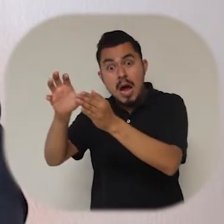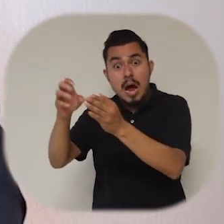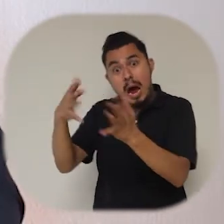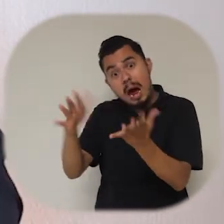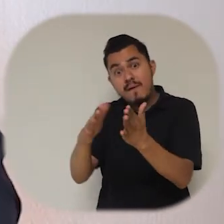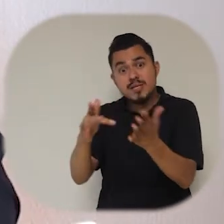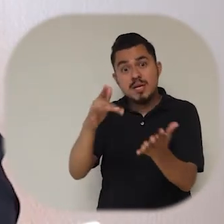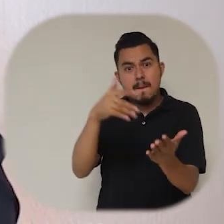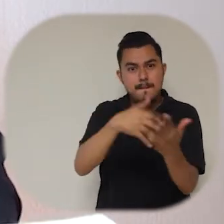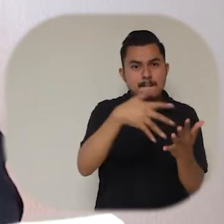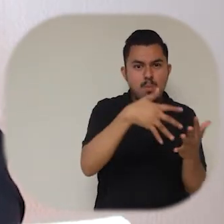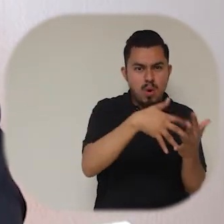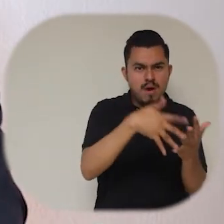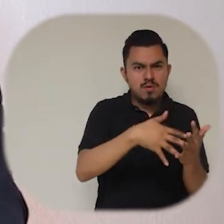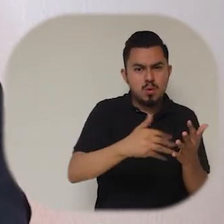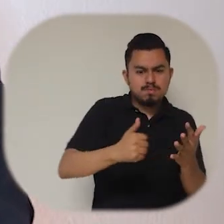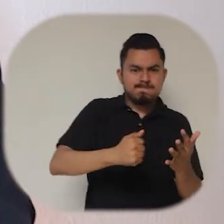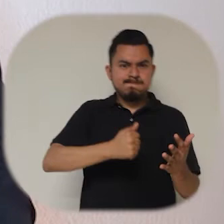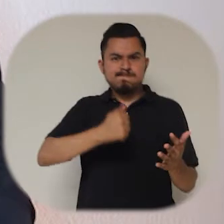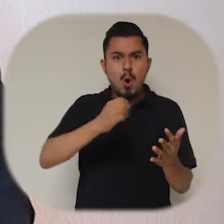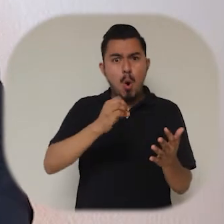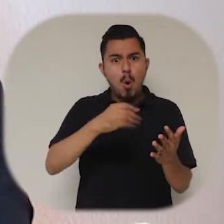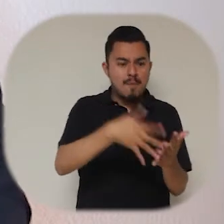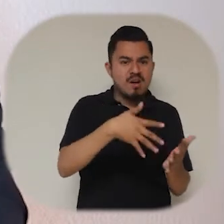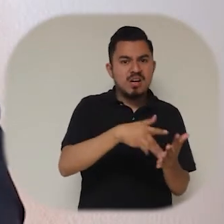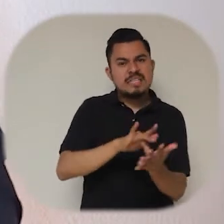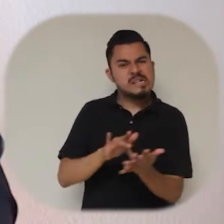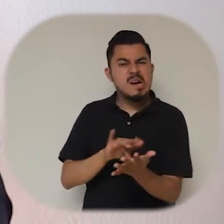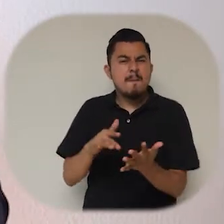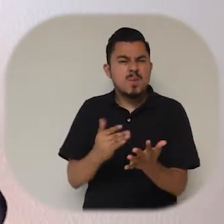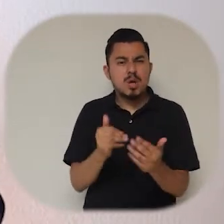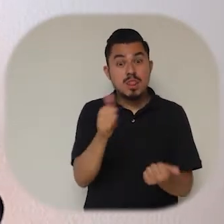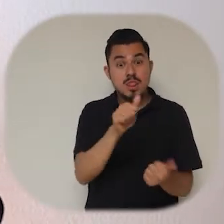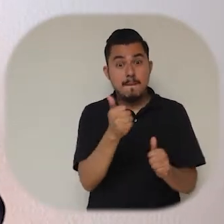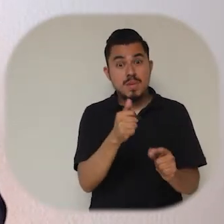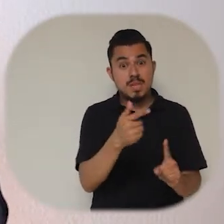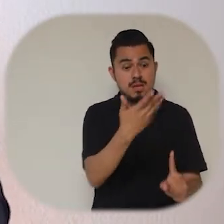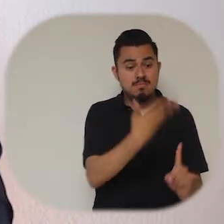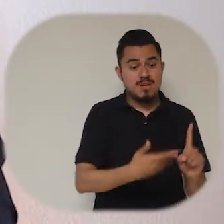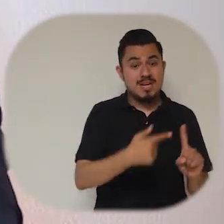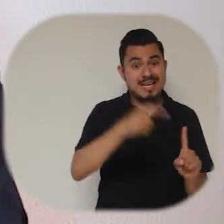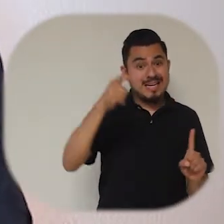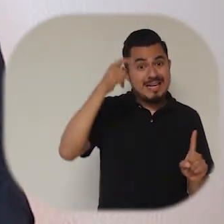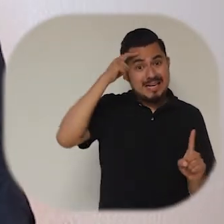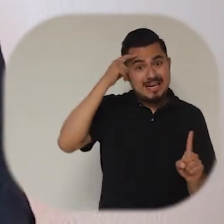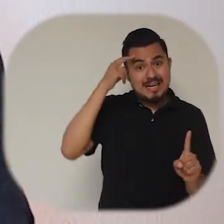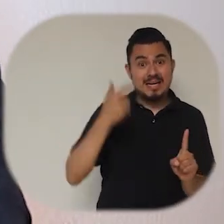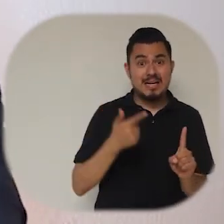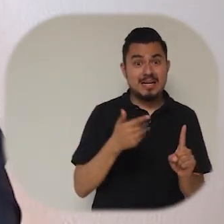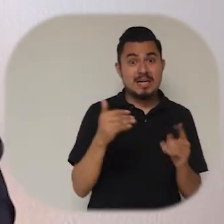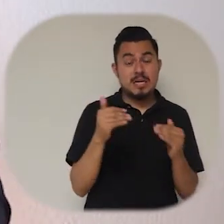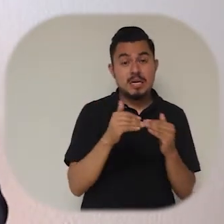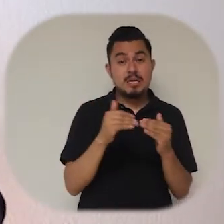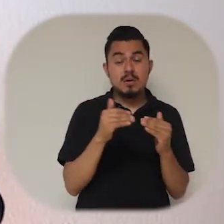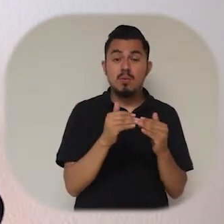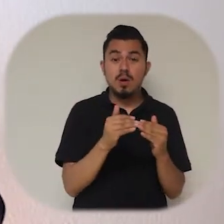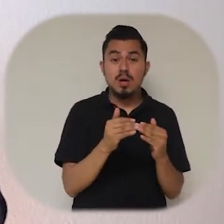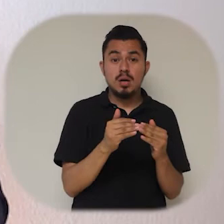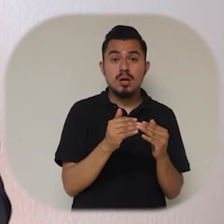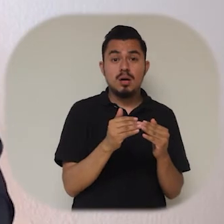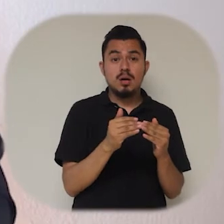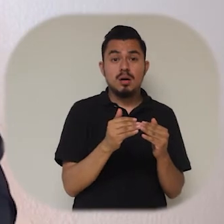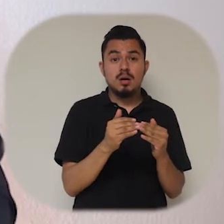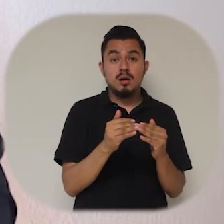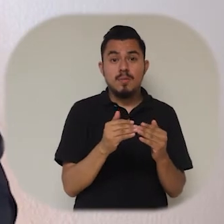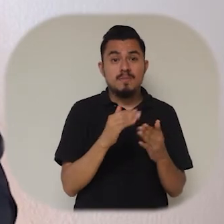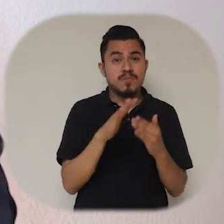하나님 앞에 올바른 왕이 일어납니다. 그들은 일어나자마자 이방 제단을 헐고 또 우상을 깨뜨리고 아세라